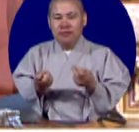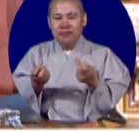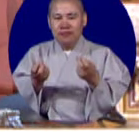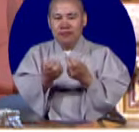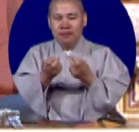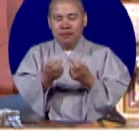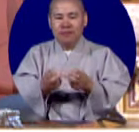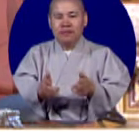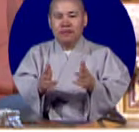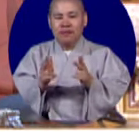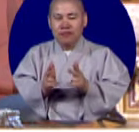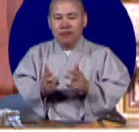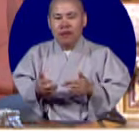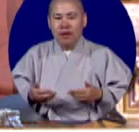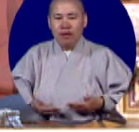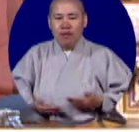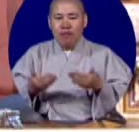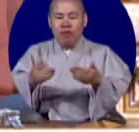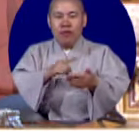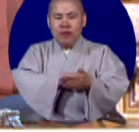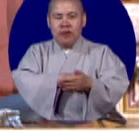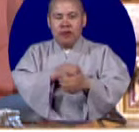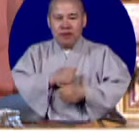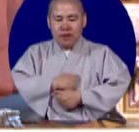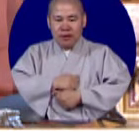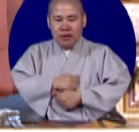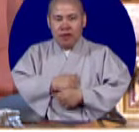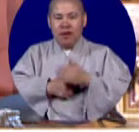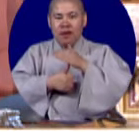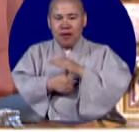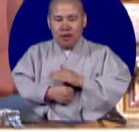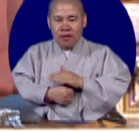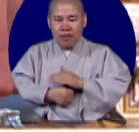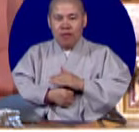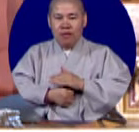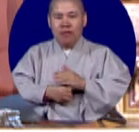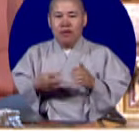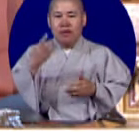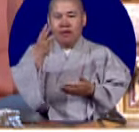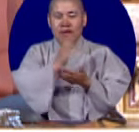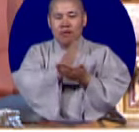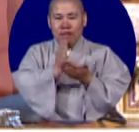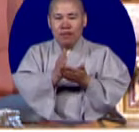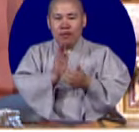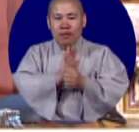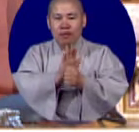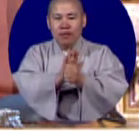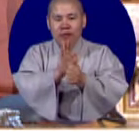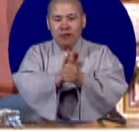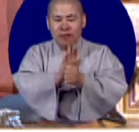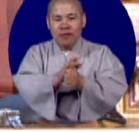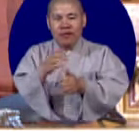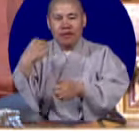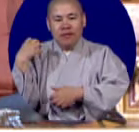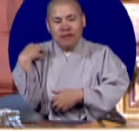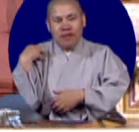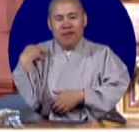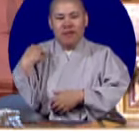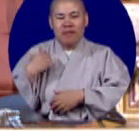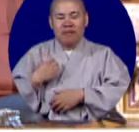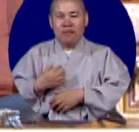방편바라밀은 보시, 지게, 인욕 세 가지를 돕는 게 방편바라밀이 하는 일이고요. 그 다음에